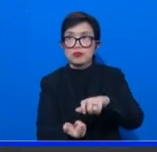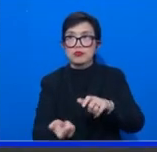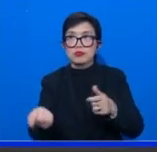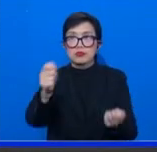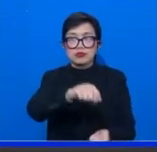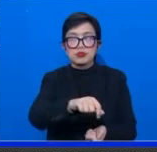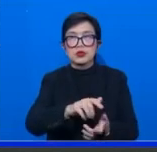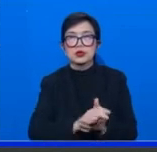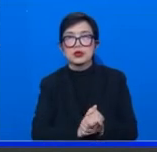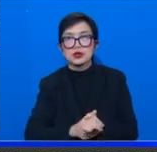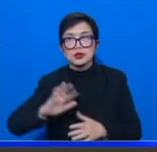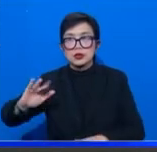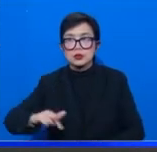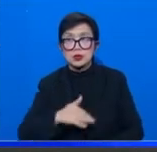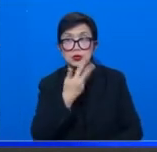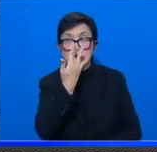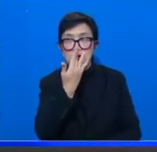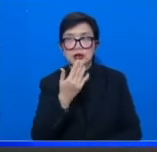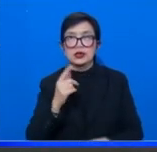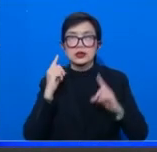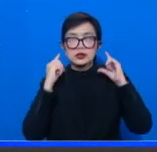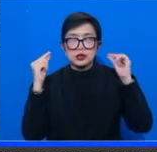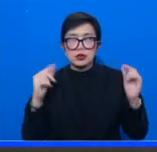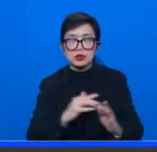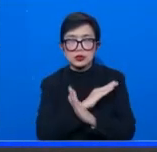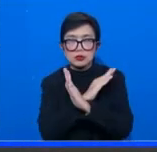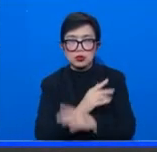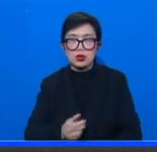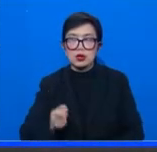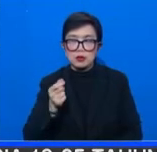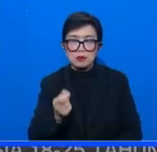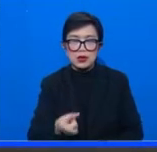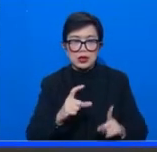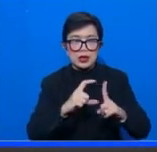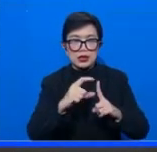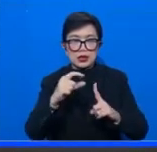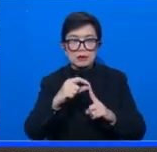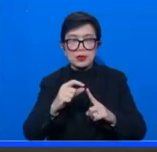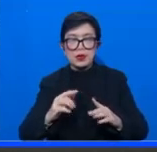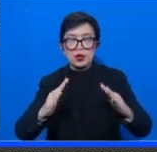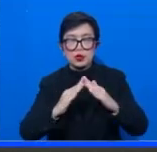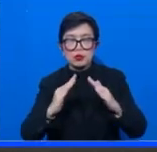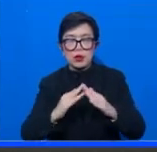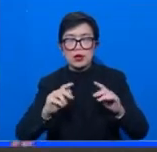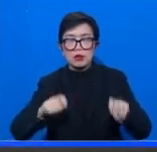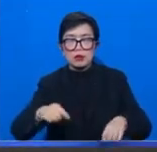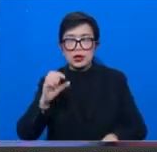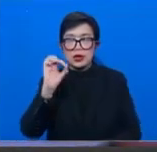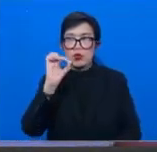Di Banyuwangi, Jawa Timur, pedagang martabak membayar uang muka pembelian rumah menggunakan uang koin pecahan Rp1.000.